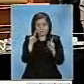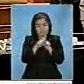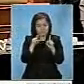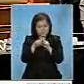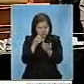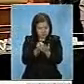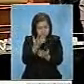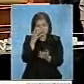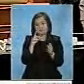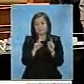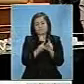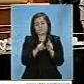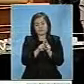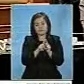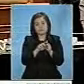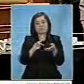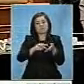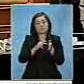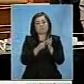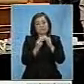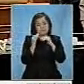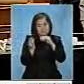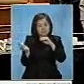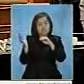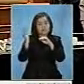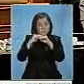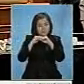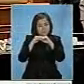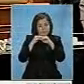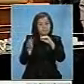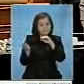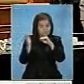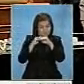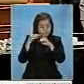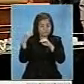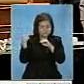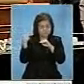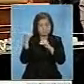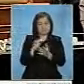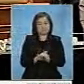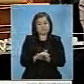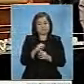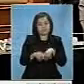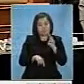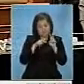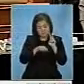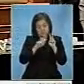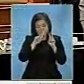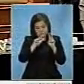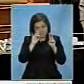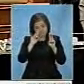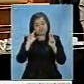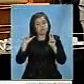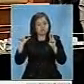การณ์ความจริงก็เป็นการเพิ่มขึ้นอย่างน้อยเป็นอย่างยิ่งเพราะว่าเพิ่มจาก 2.38 ล้านล้